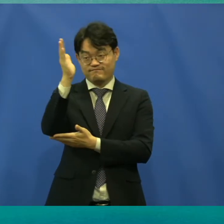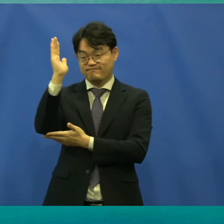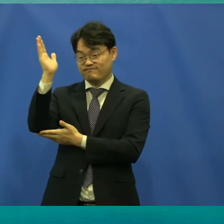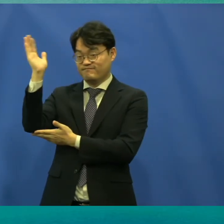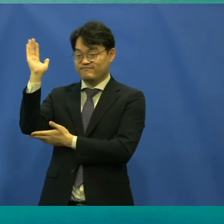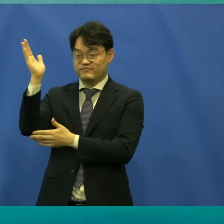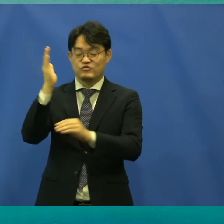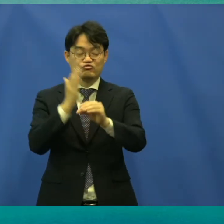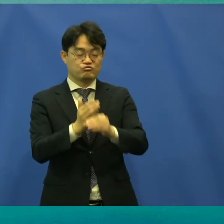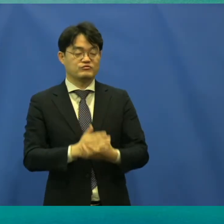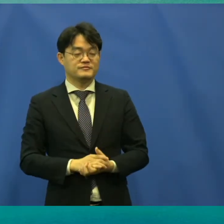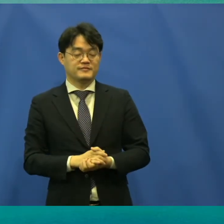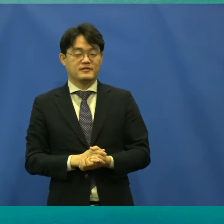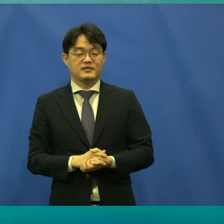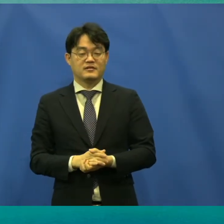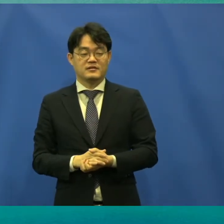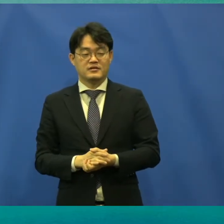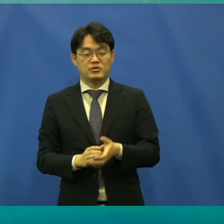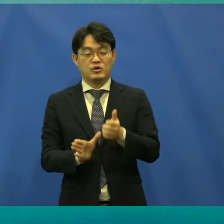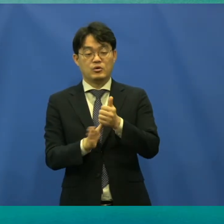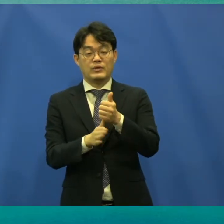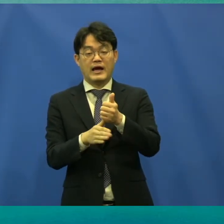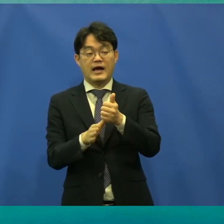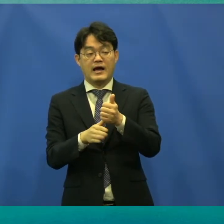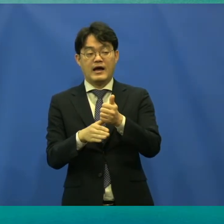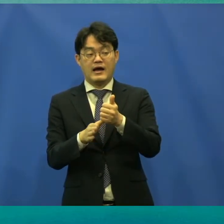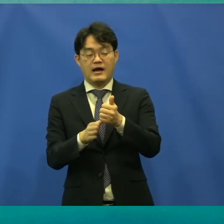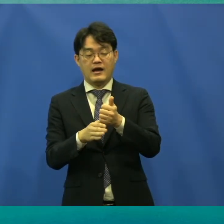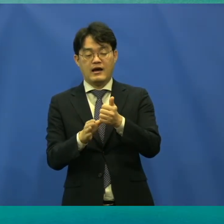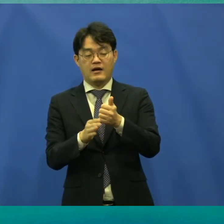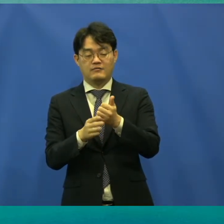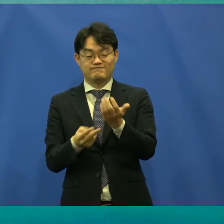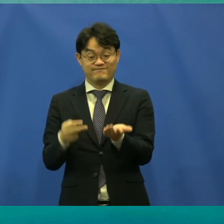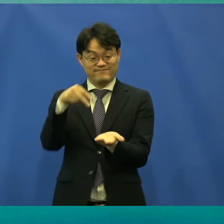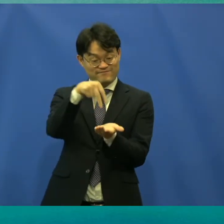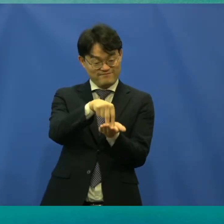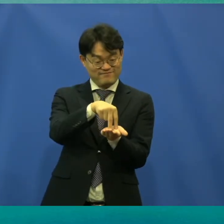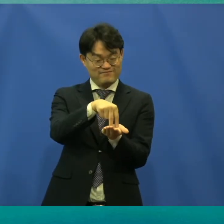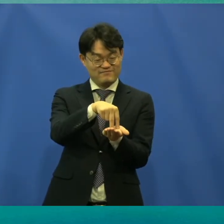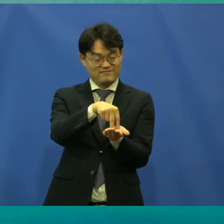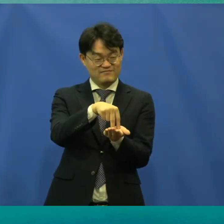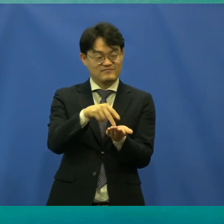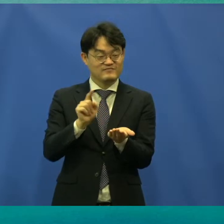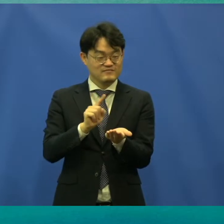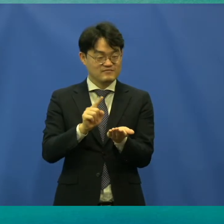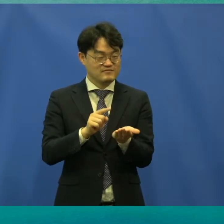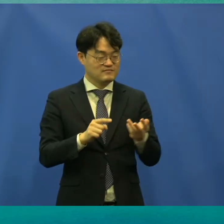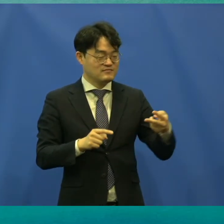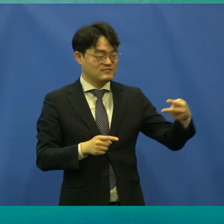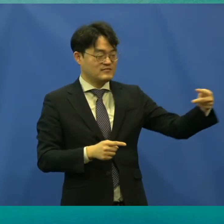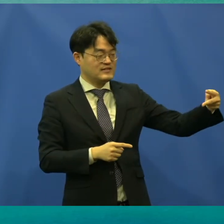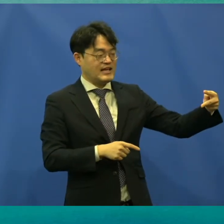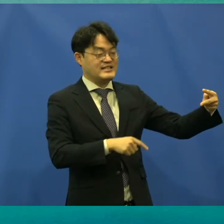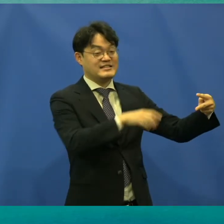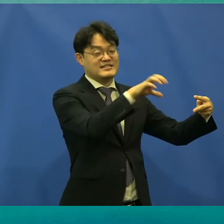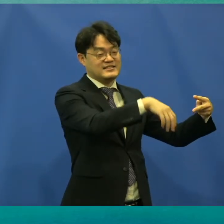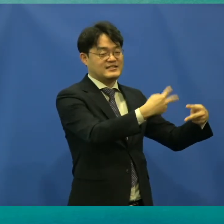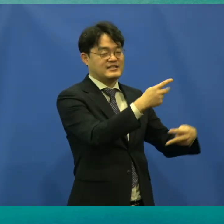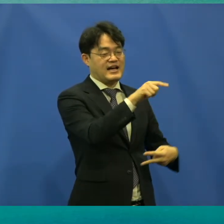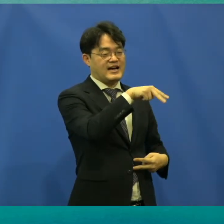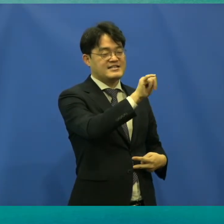자, 요나가 탄 배, 다시스로 가는 배는 하나님께서 풍랑을 일으키시고